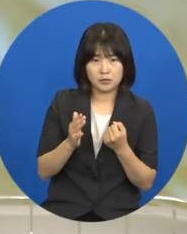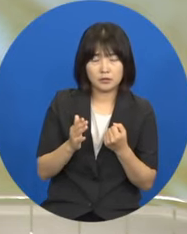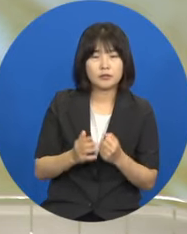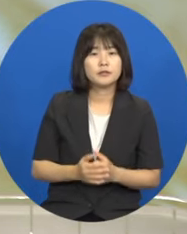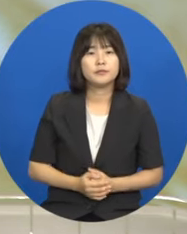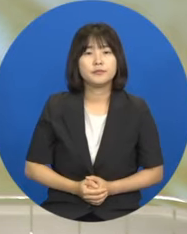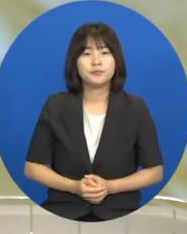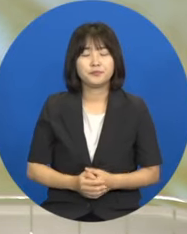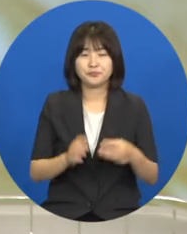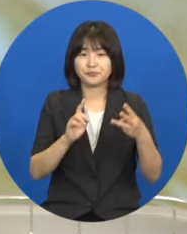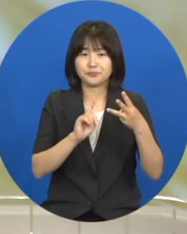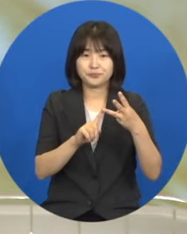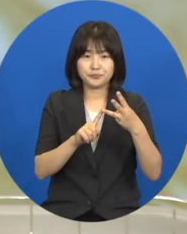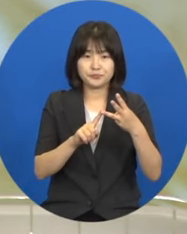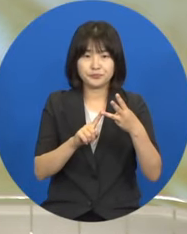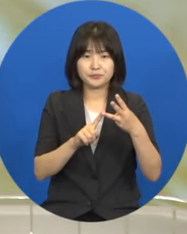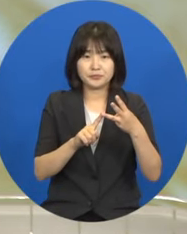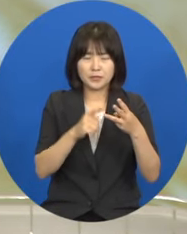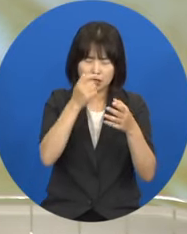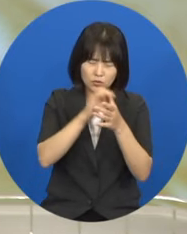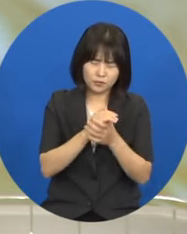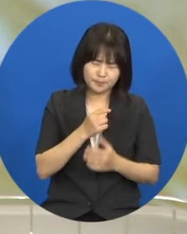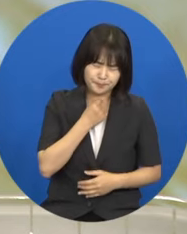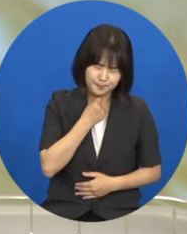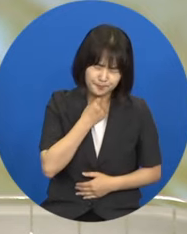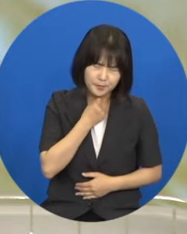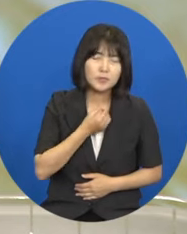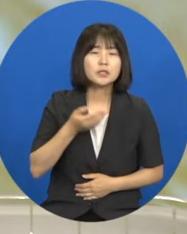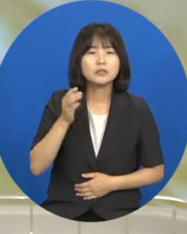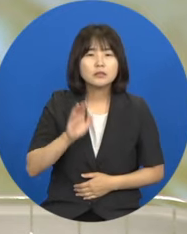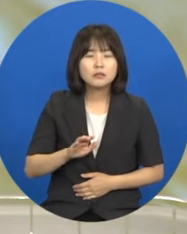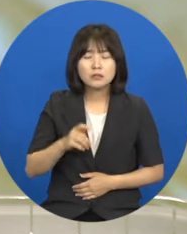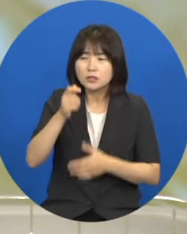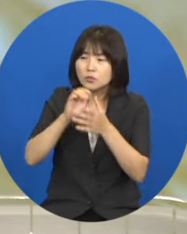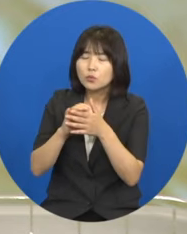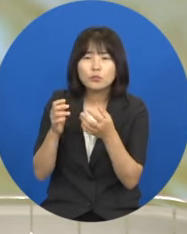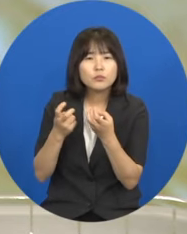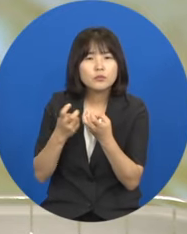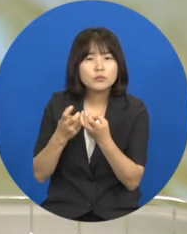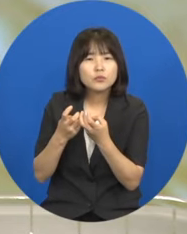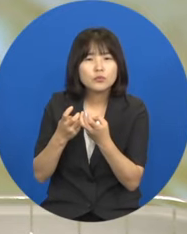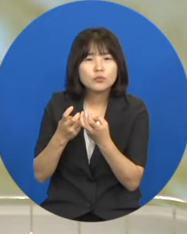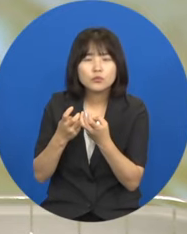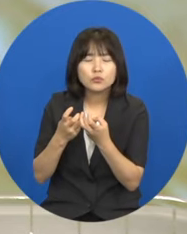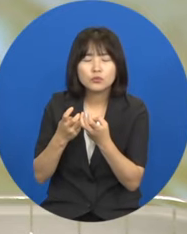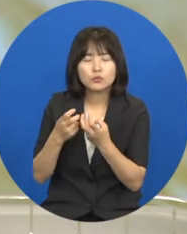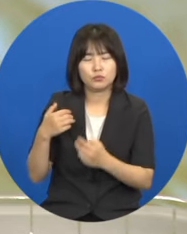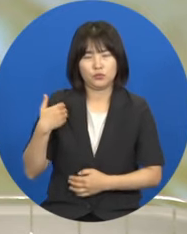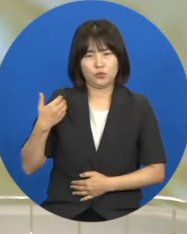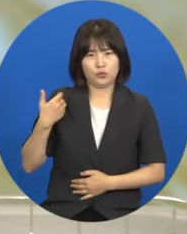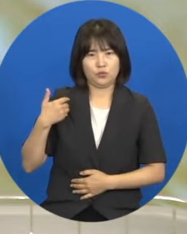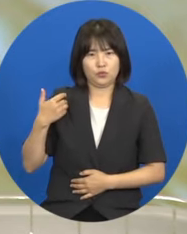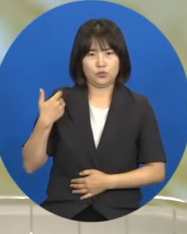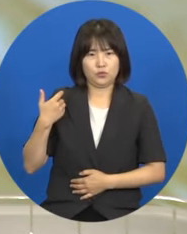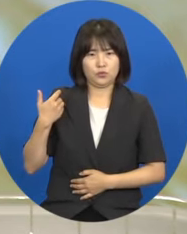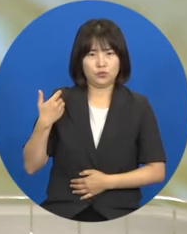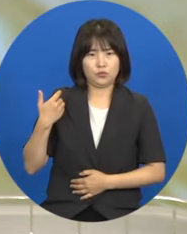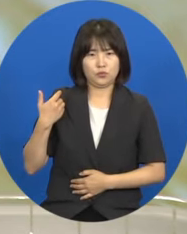합니다. 그리고 끝으로 기도하고 싶은데 어떻게 기도해야 되는지 기도의 방법을